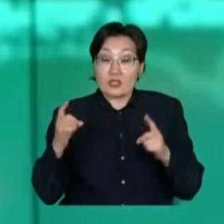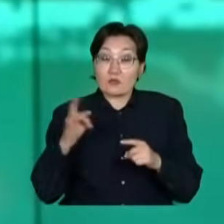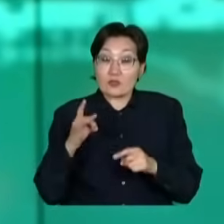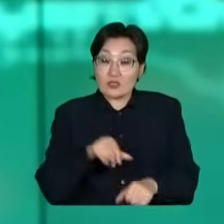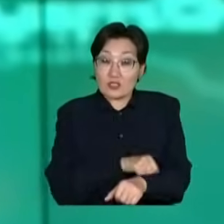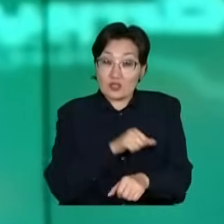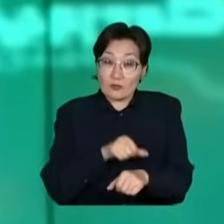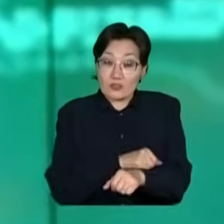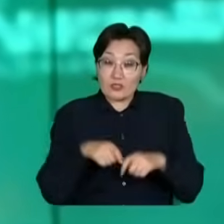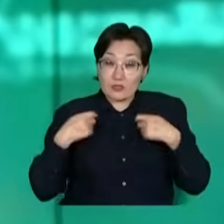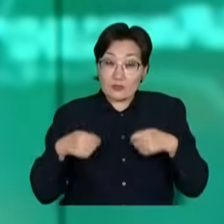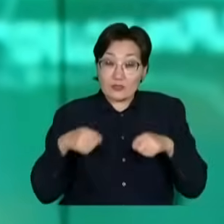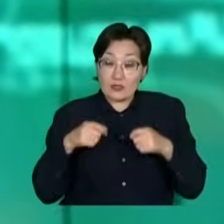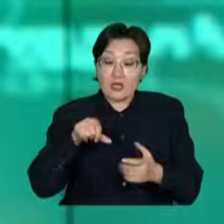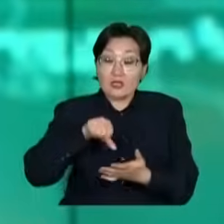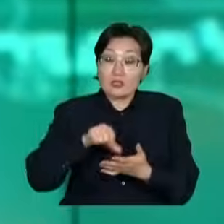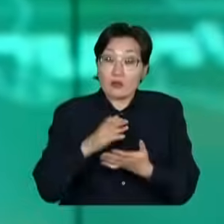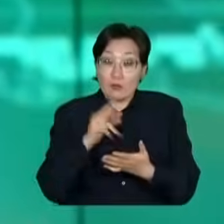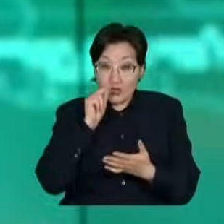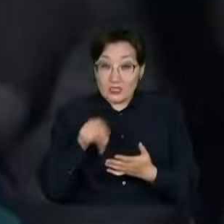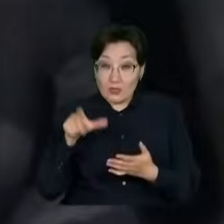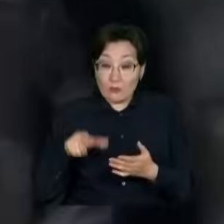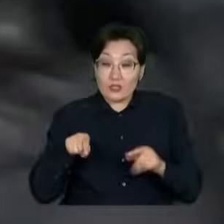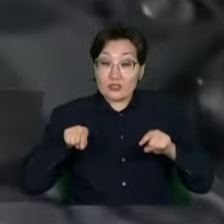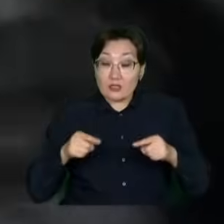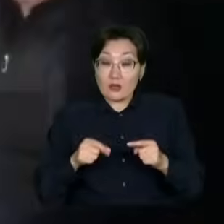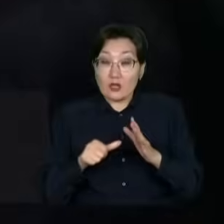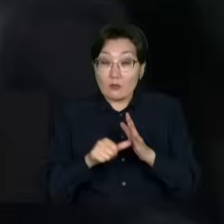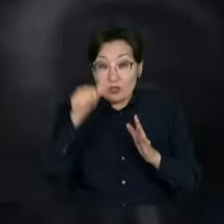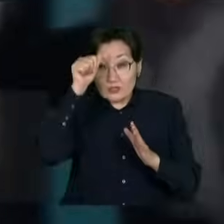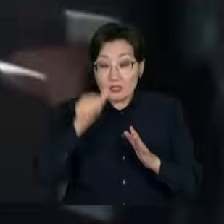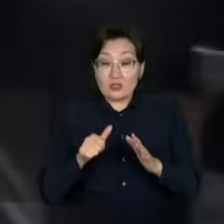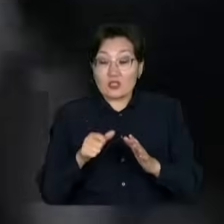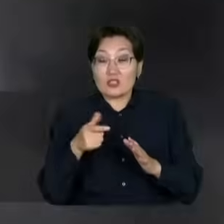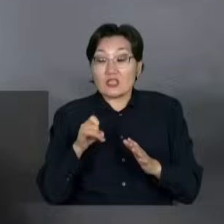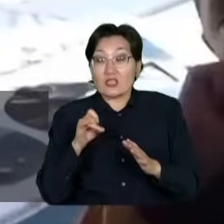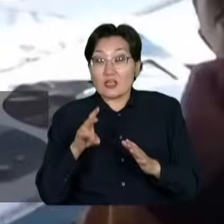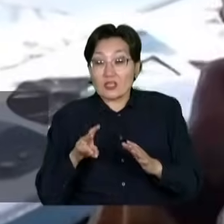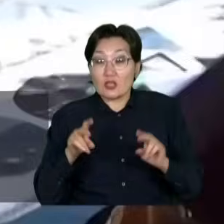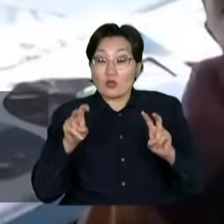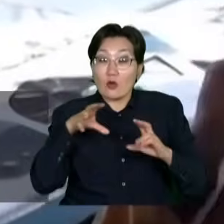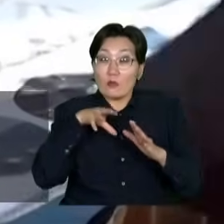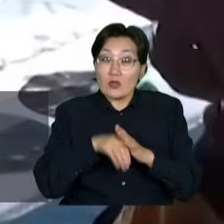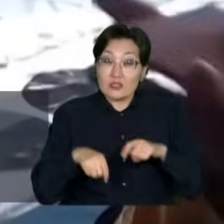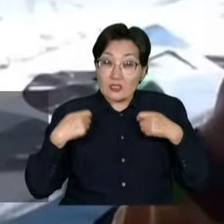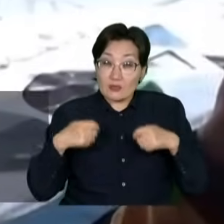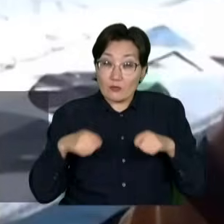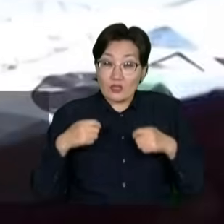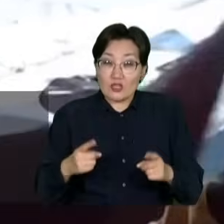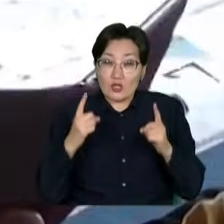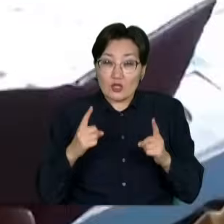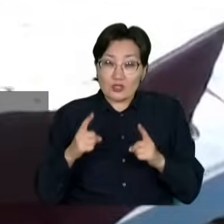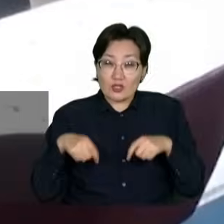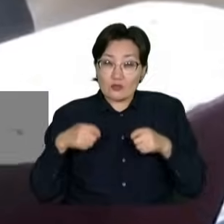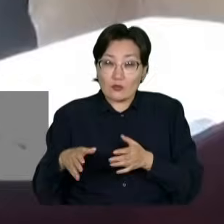көлемде есірткі саудасына қатысы бар күдіктін ұстады. Олар 6 ай бойы героин тобындағы есірткі өткізудің ірі арнасын анықтау